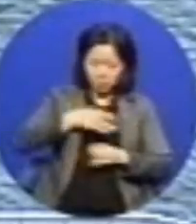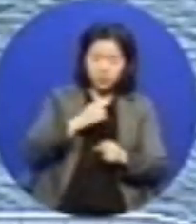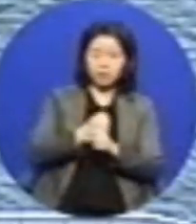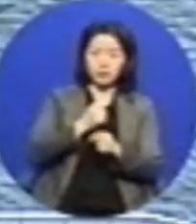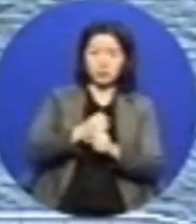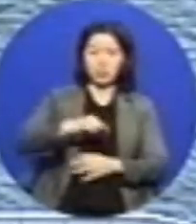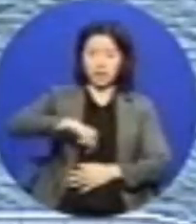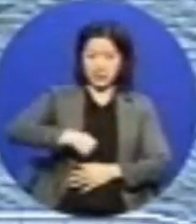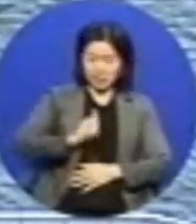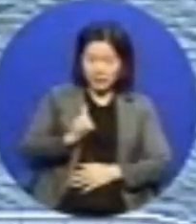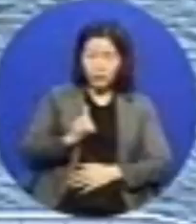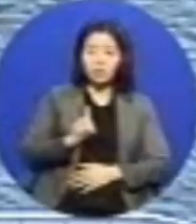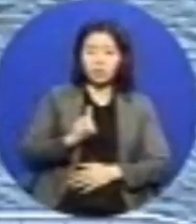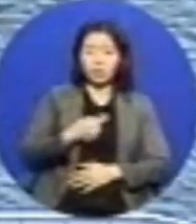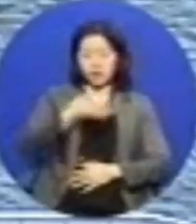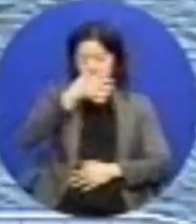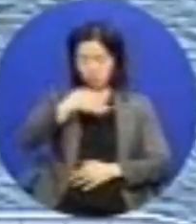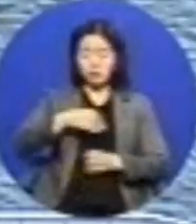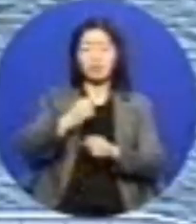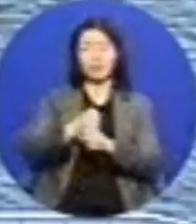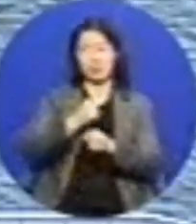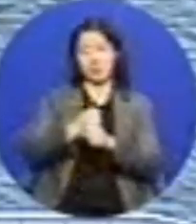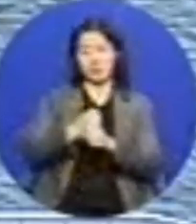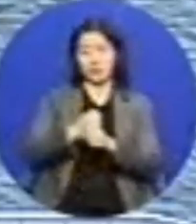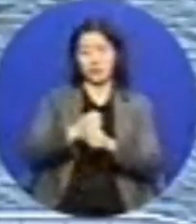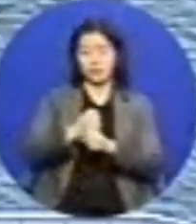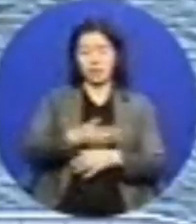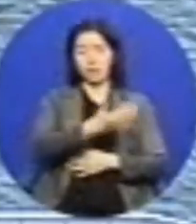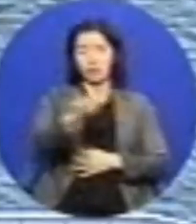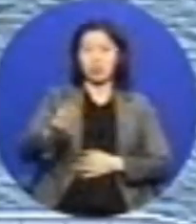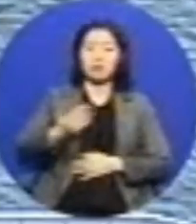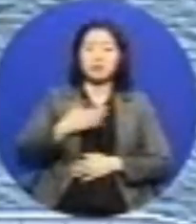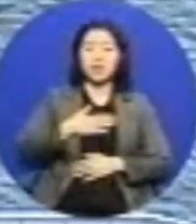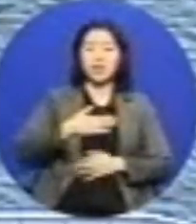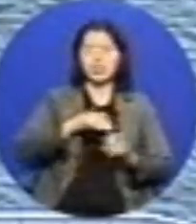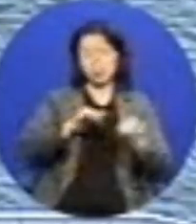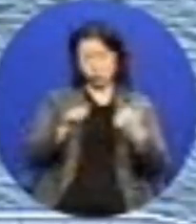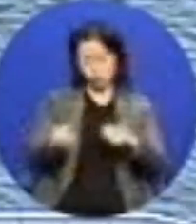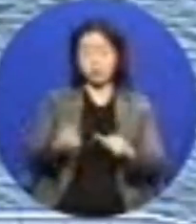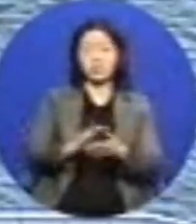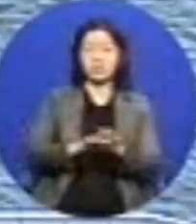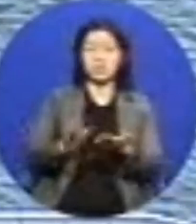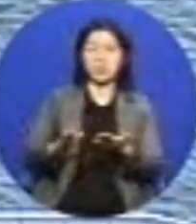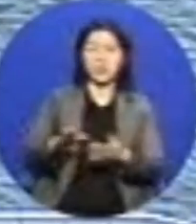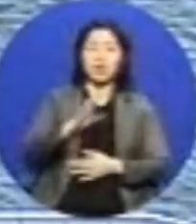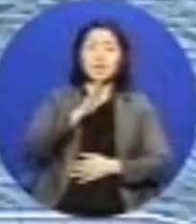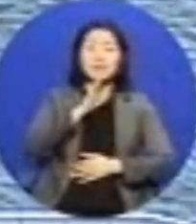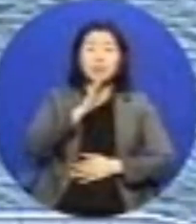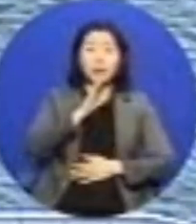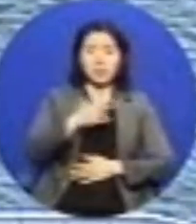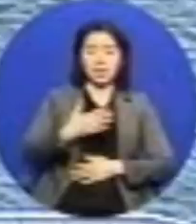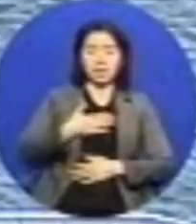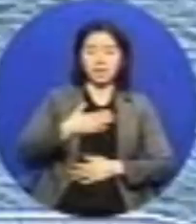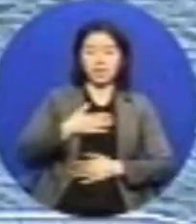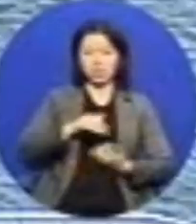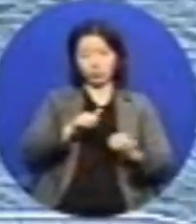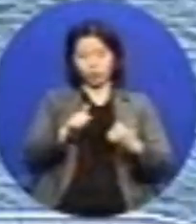겁니다 여러분 나는 죽었습니다 정말 나는 죽었다고